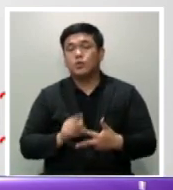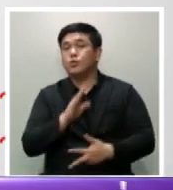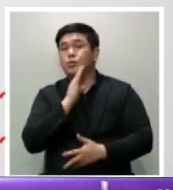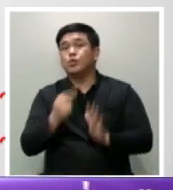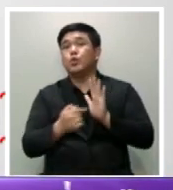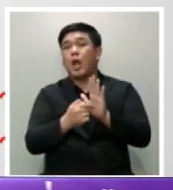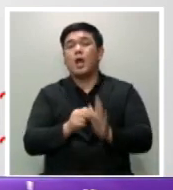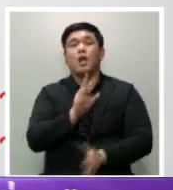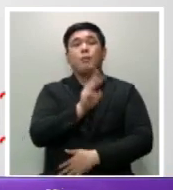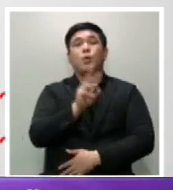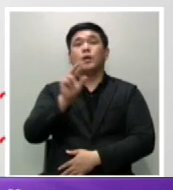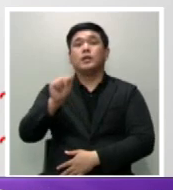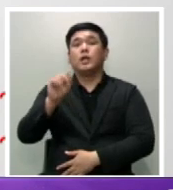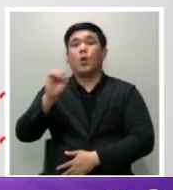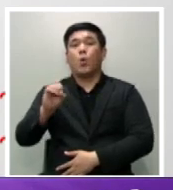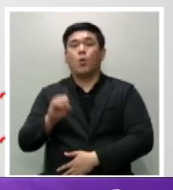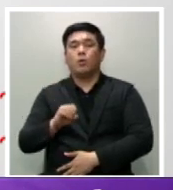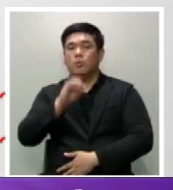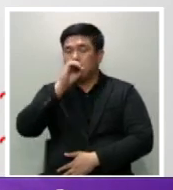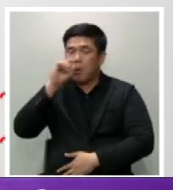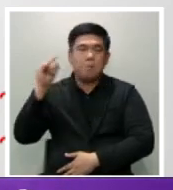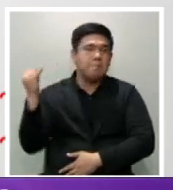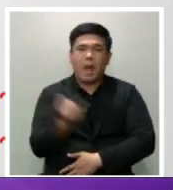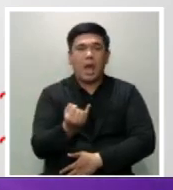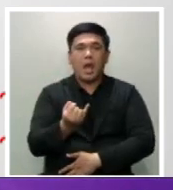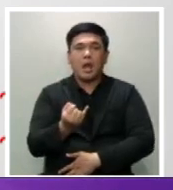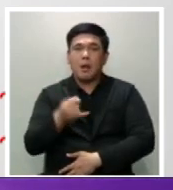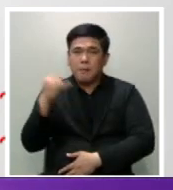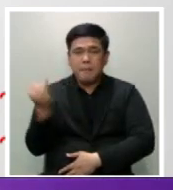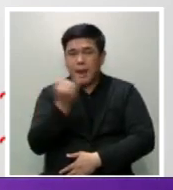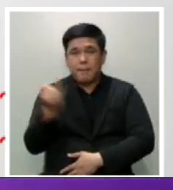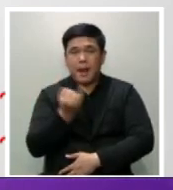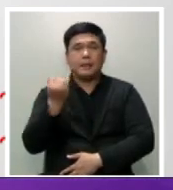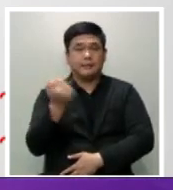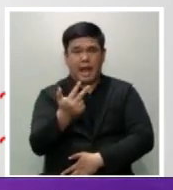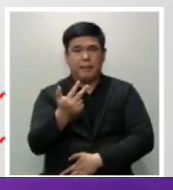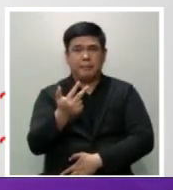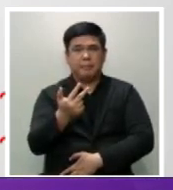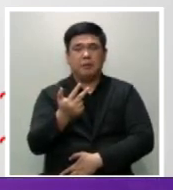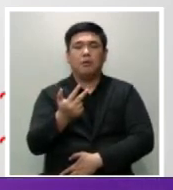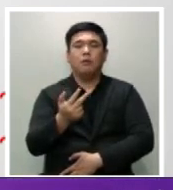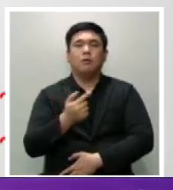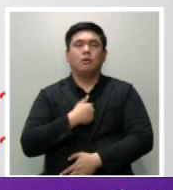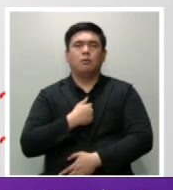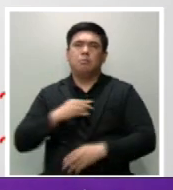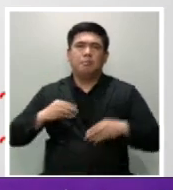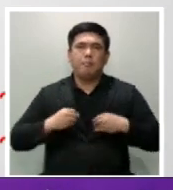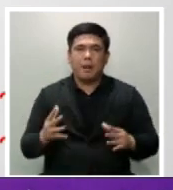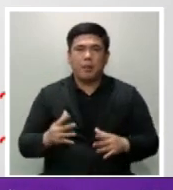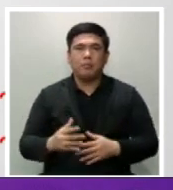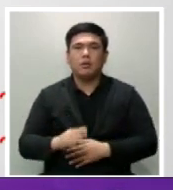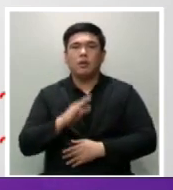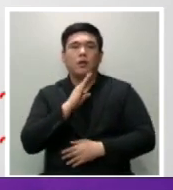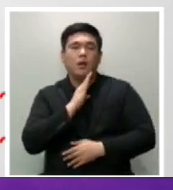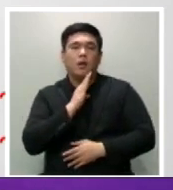า WTO ตัดสินตูมเปรี้ยงเปรี้ยงเปรี้ยงเปรี้ยงเราแพ้ไปแล้ว3หนเรายังไม่ยอมถ